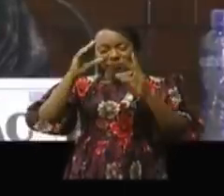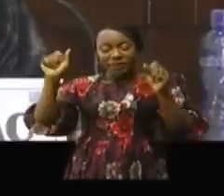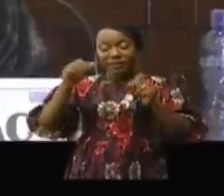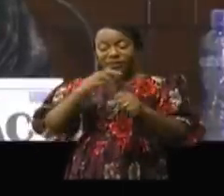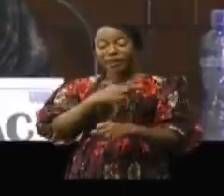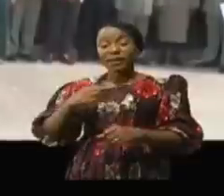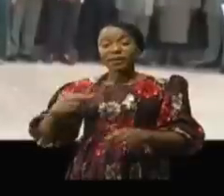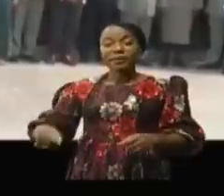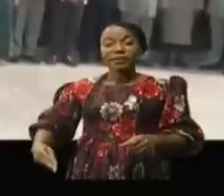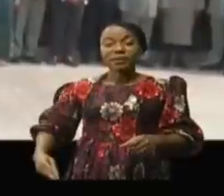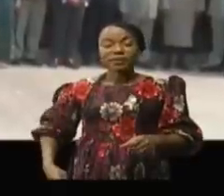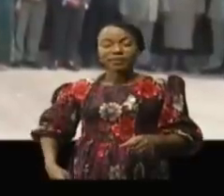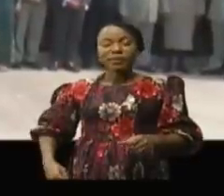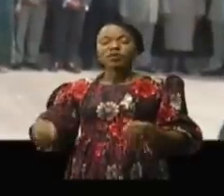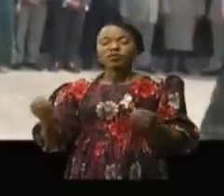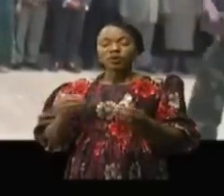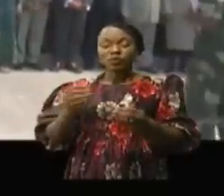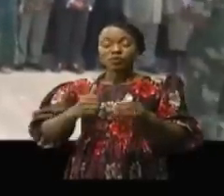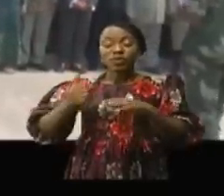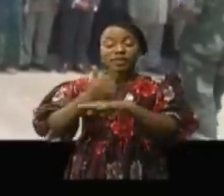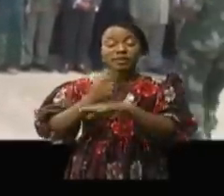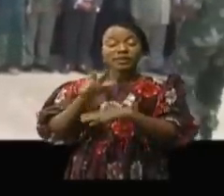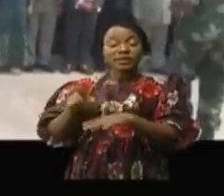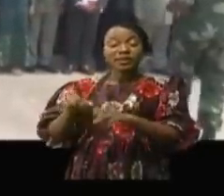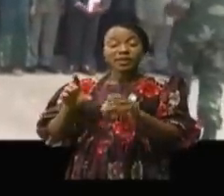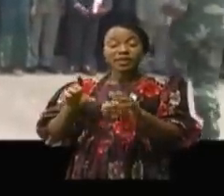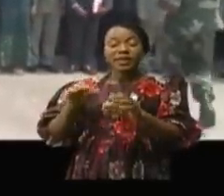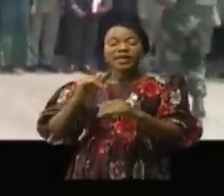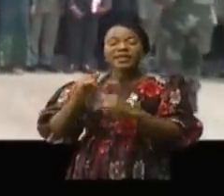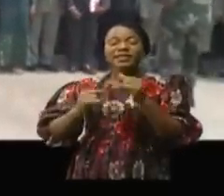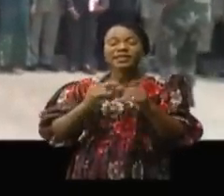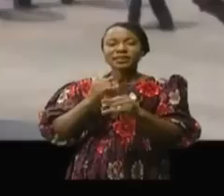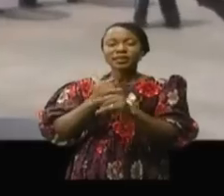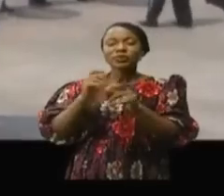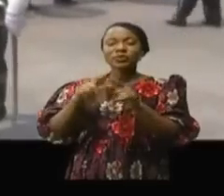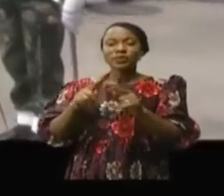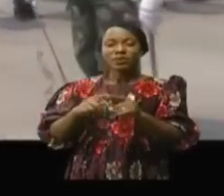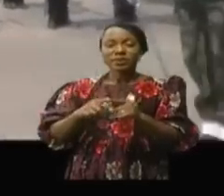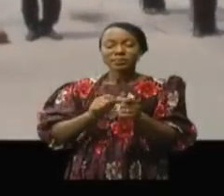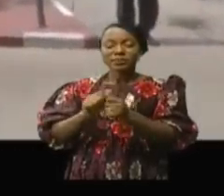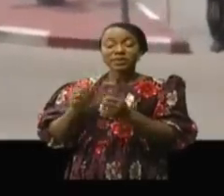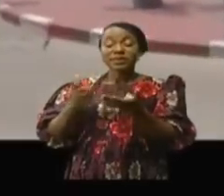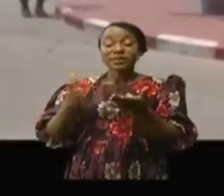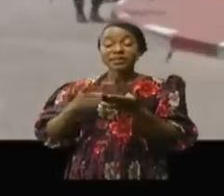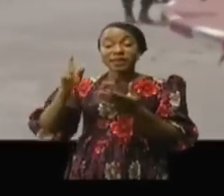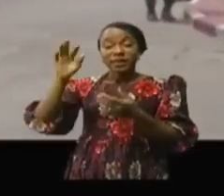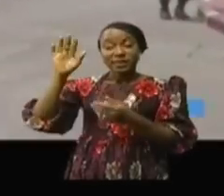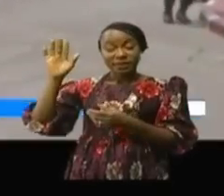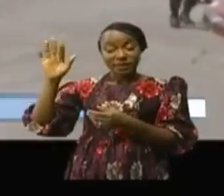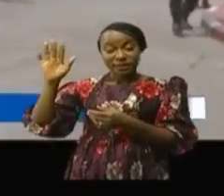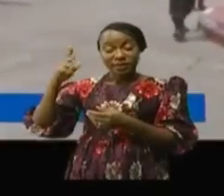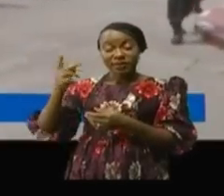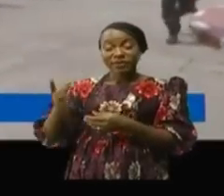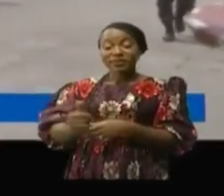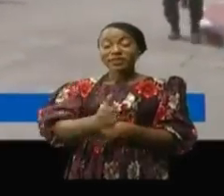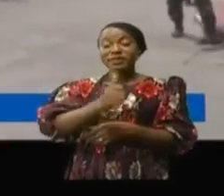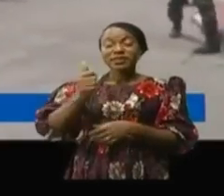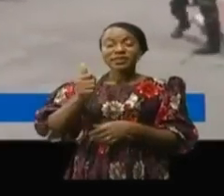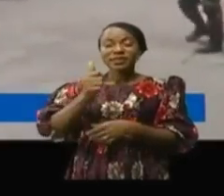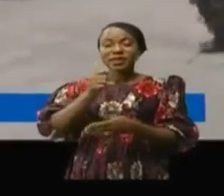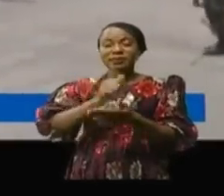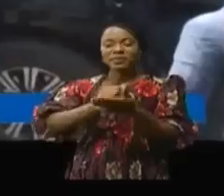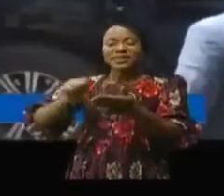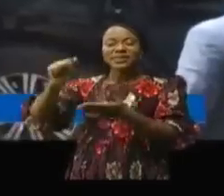de la République. Ce colloque international fait suite à la tenue à Kinshasa de la 21e session ordinaire de